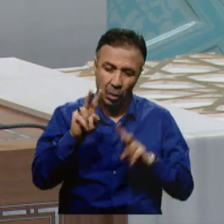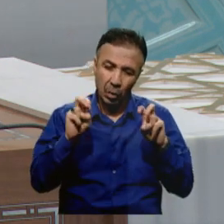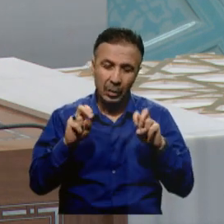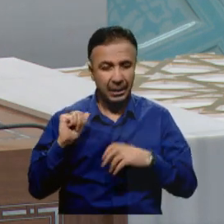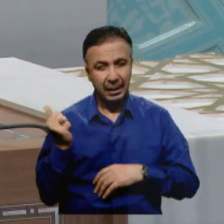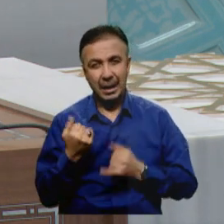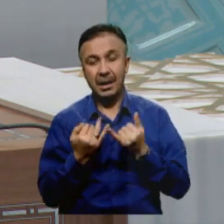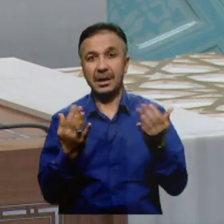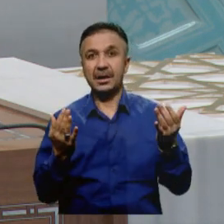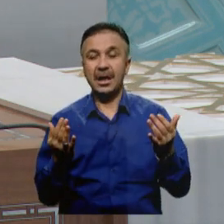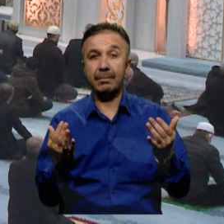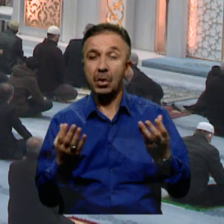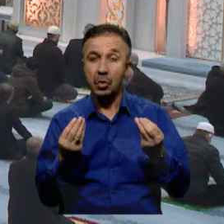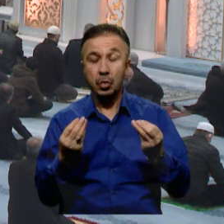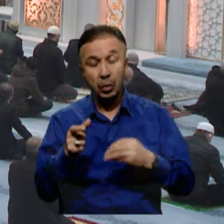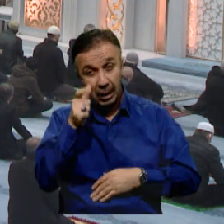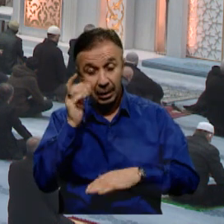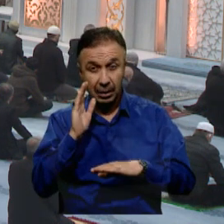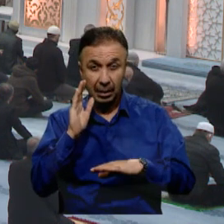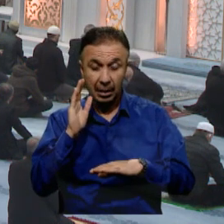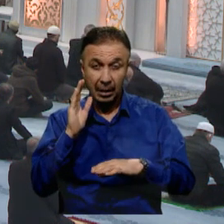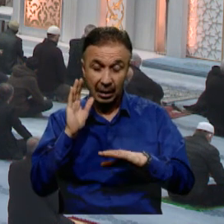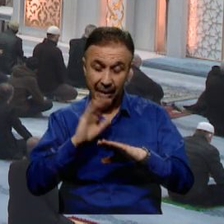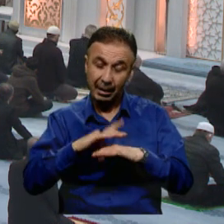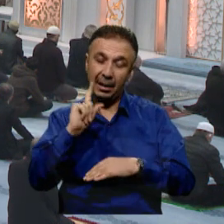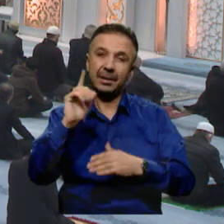kardeşlerim son derece dikkatli olmak.